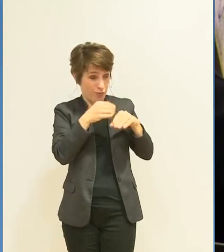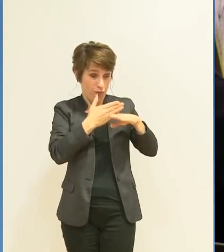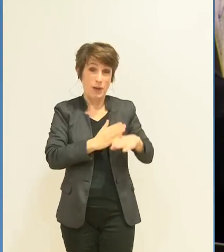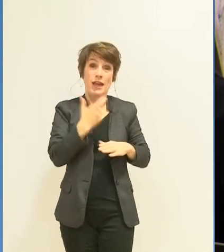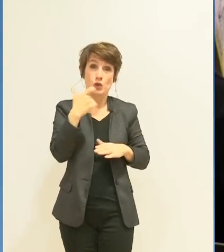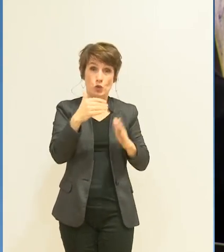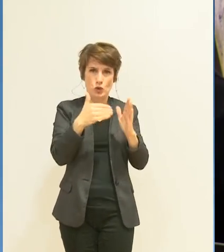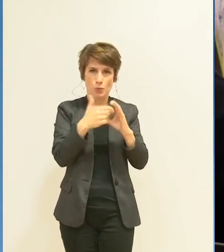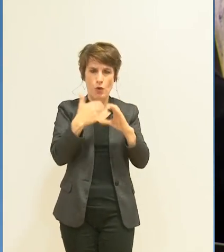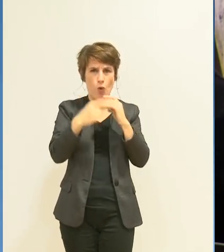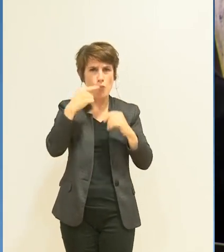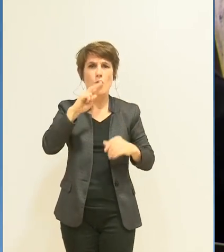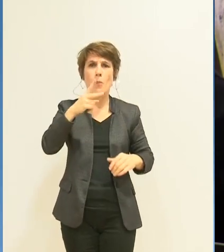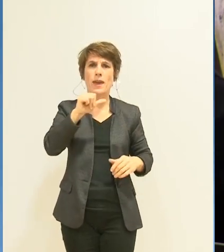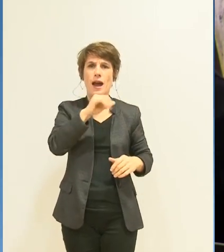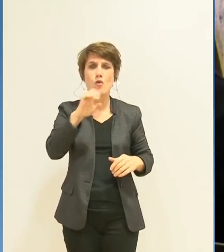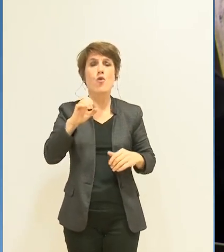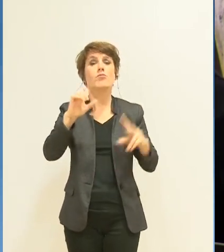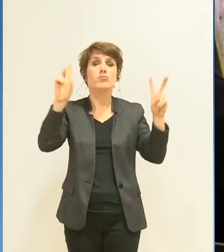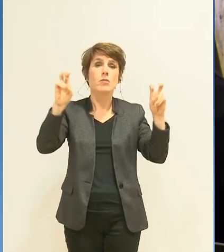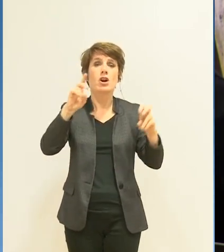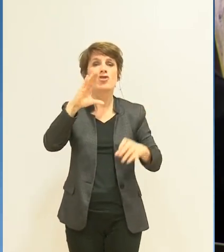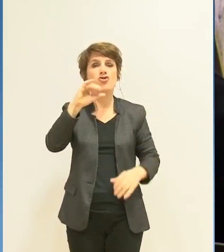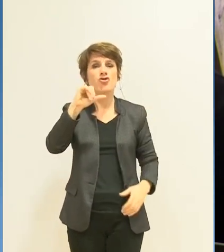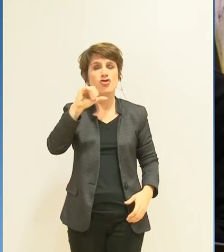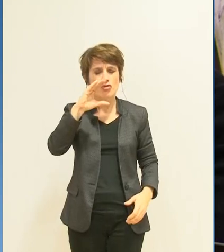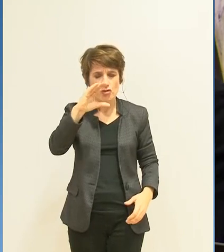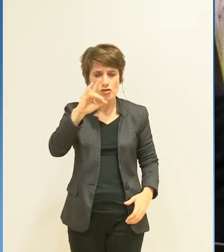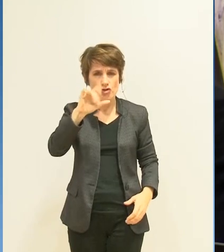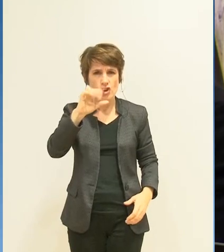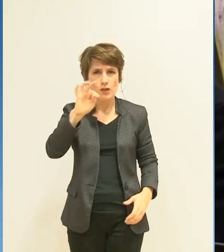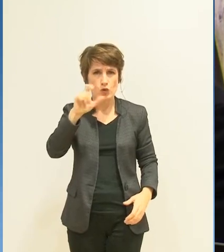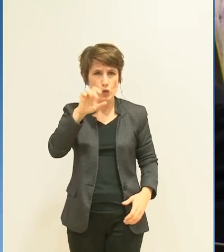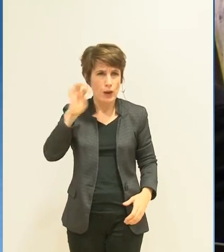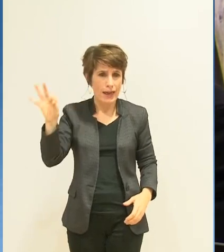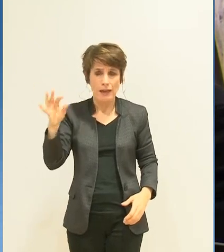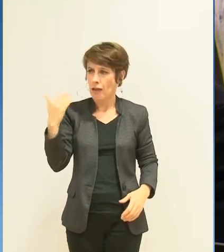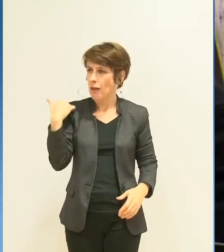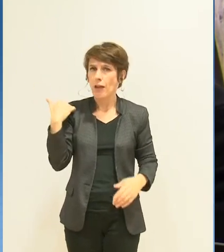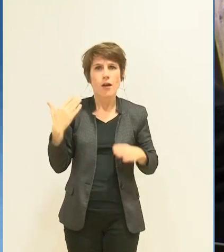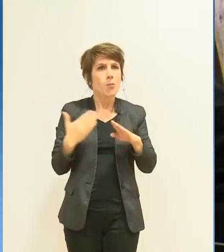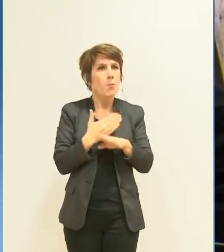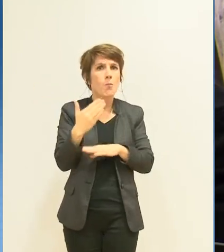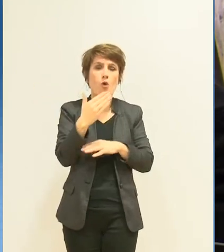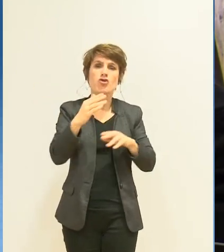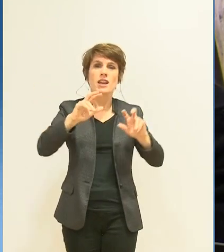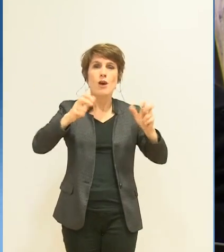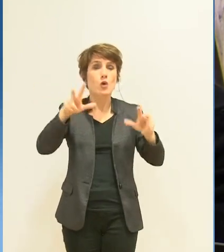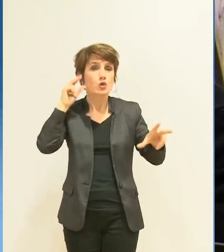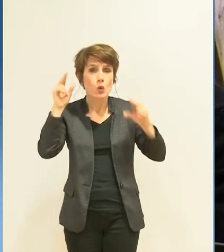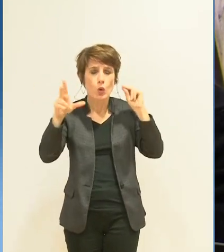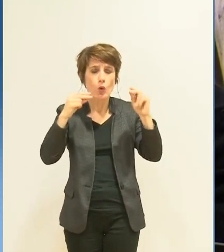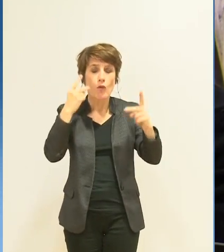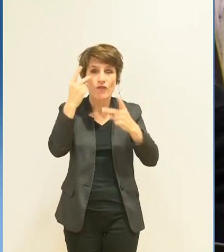châtelet après avoir supprimé le projet audiovisuel de l'école du châtelet vieux de dix ans et qui marchait très